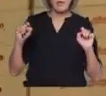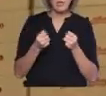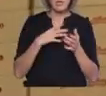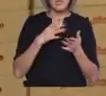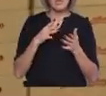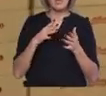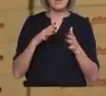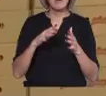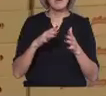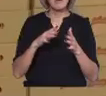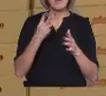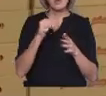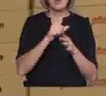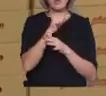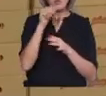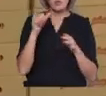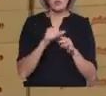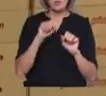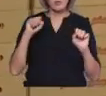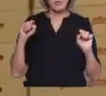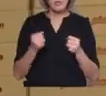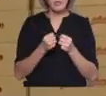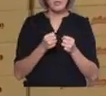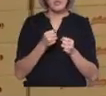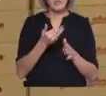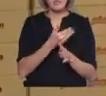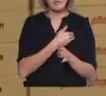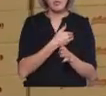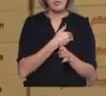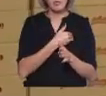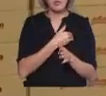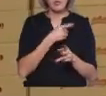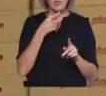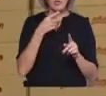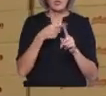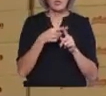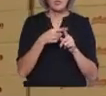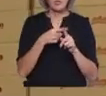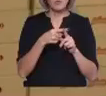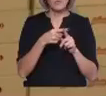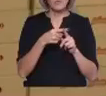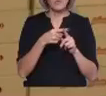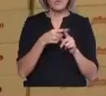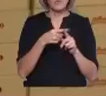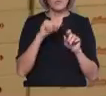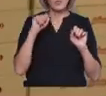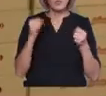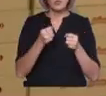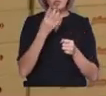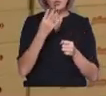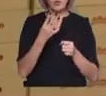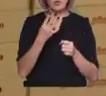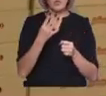она находится порядка 3 часов, где охлаждается до температуры до 4 градусов Цельсия. После того, как